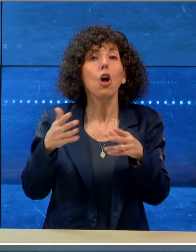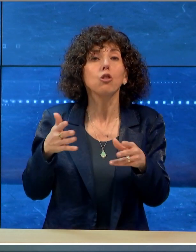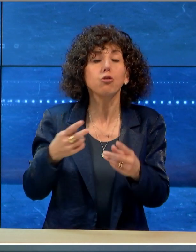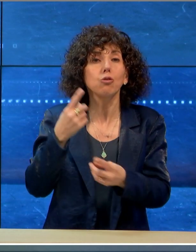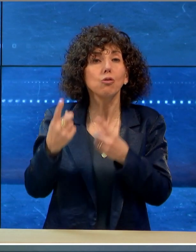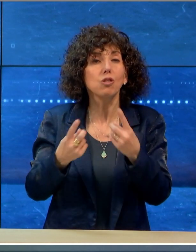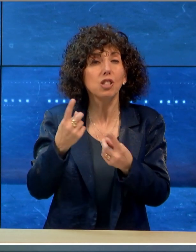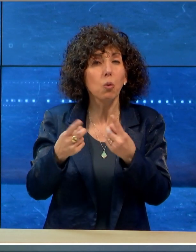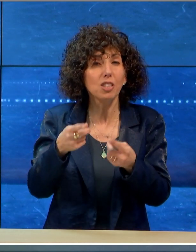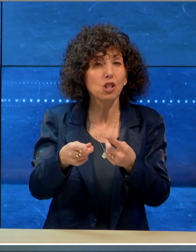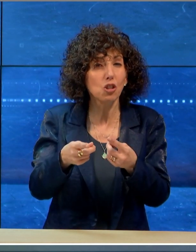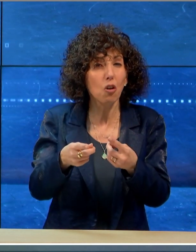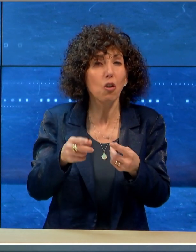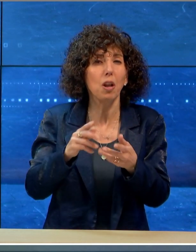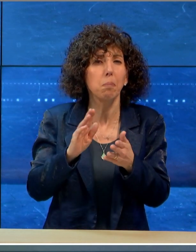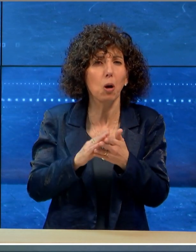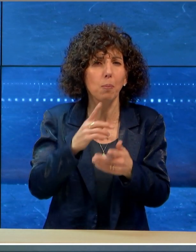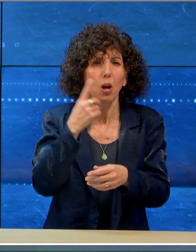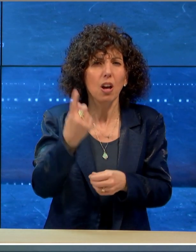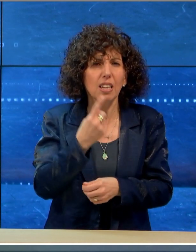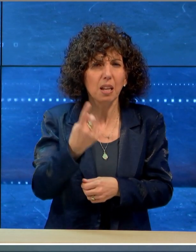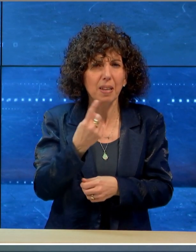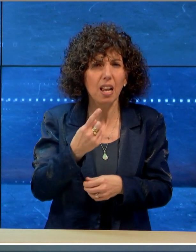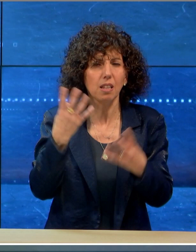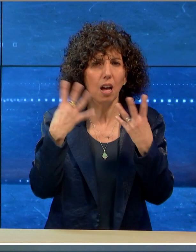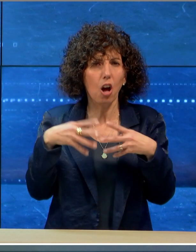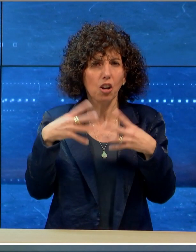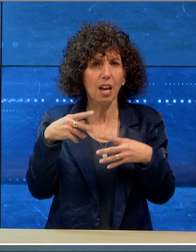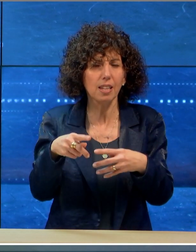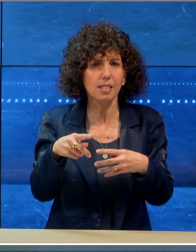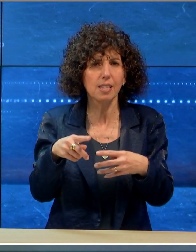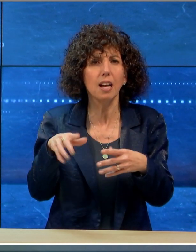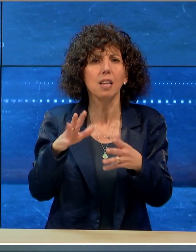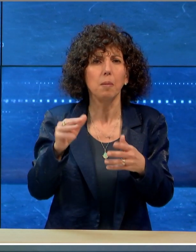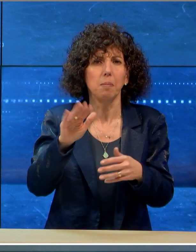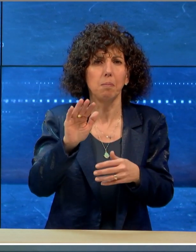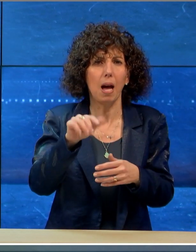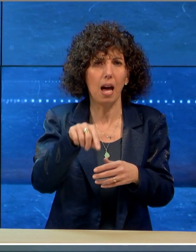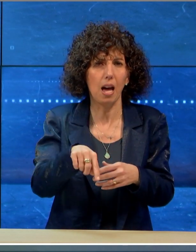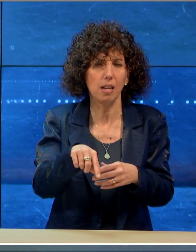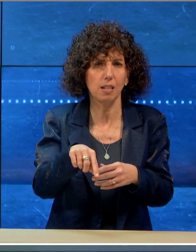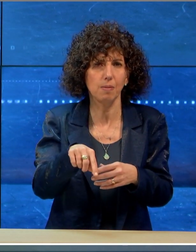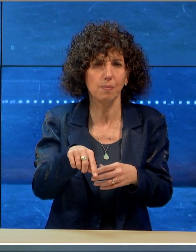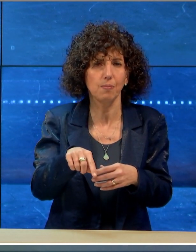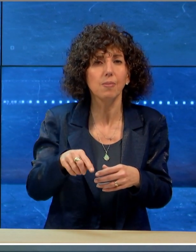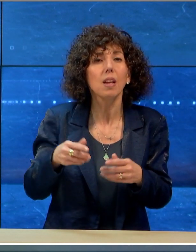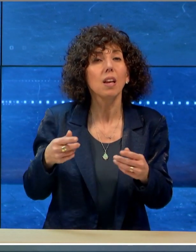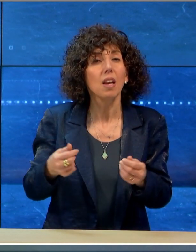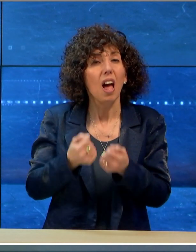condizionamento della criminalità organizzata nel capoluogo pugliese